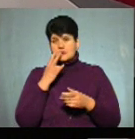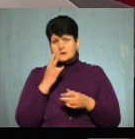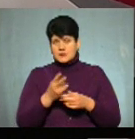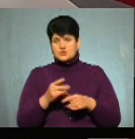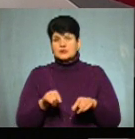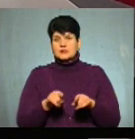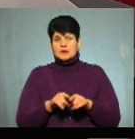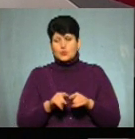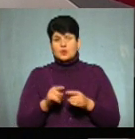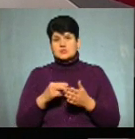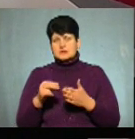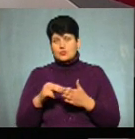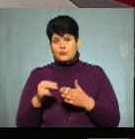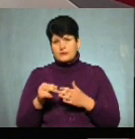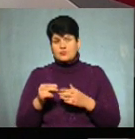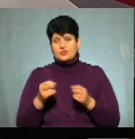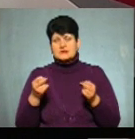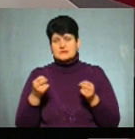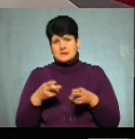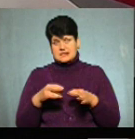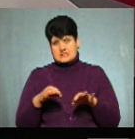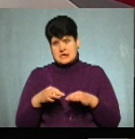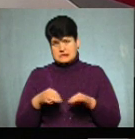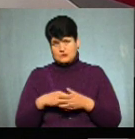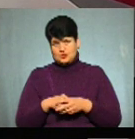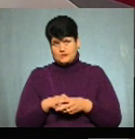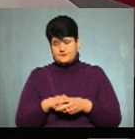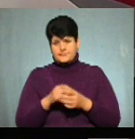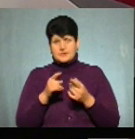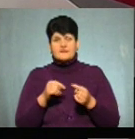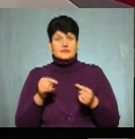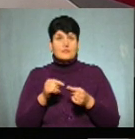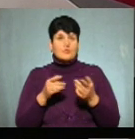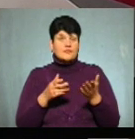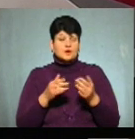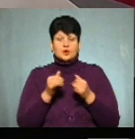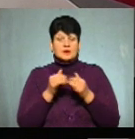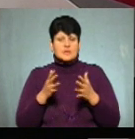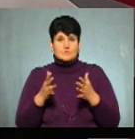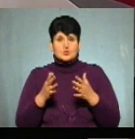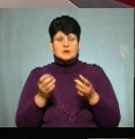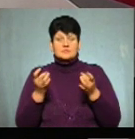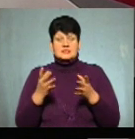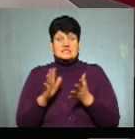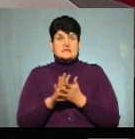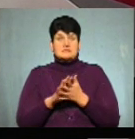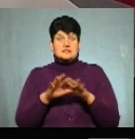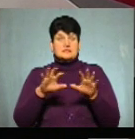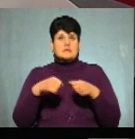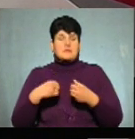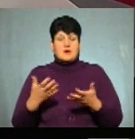також закупівлю спецавтотранспорту. Відповідно, так як не може звичайний сміттєвоз приїхати і